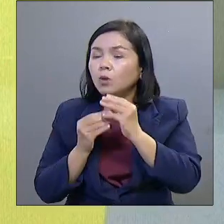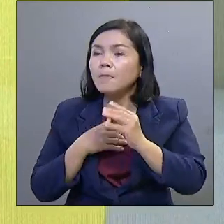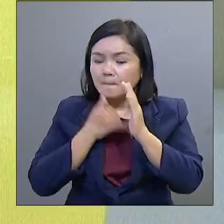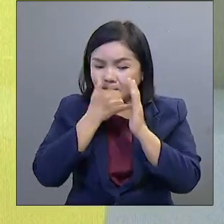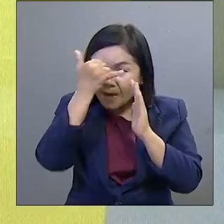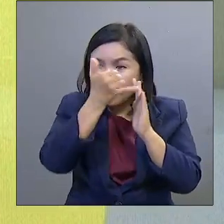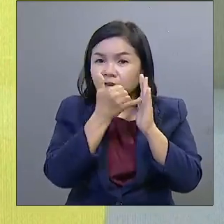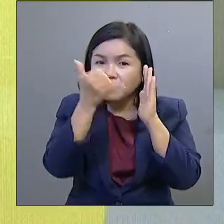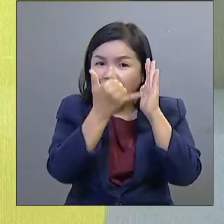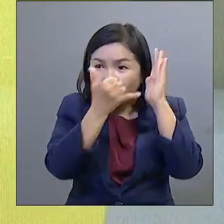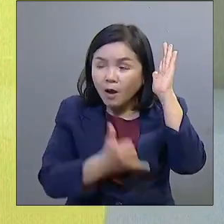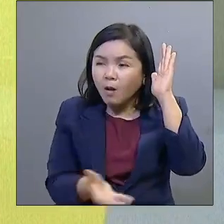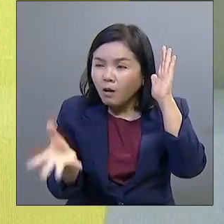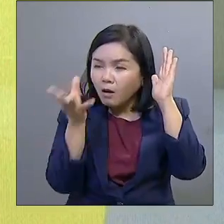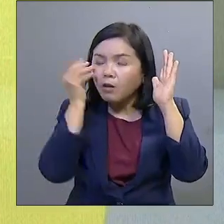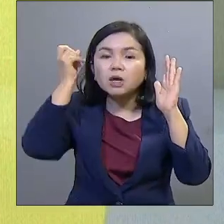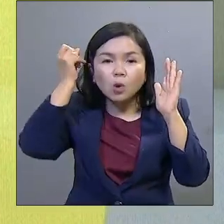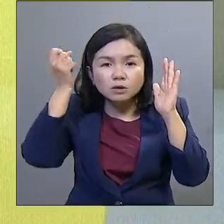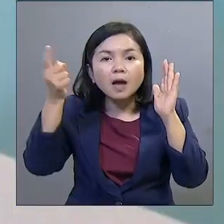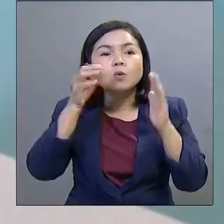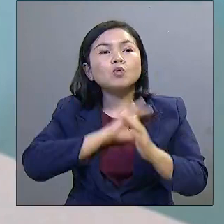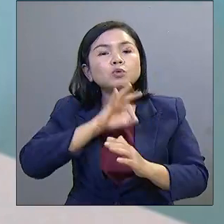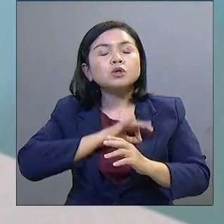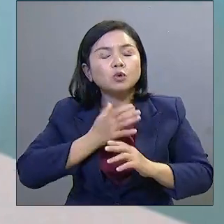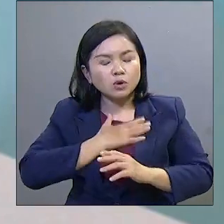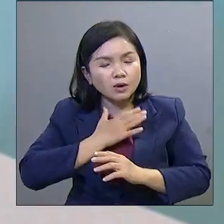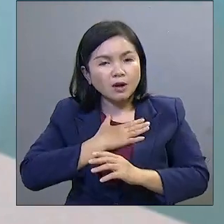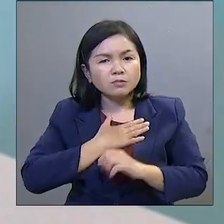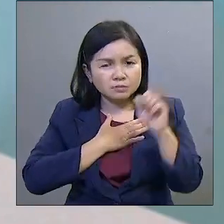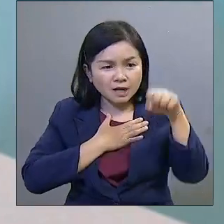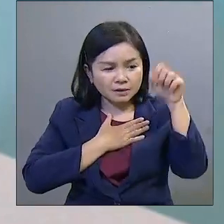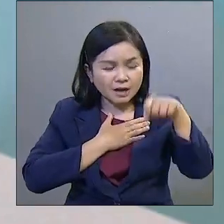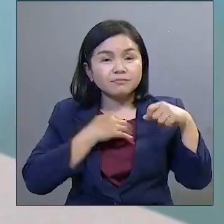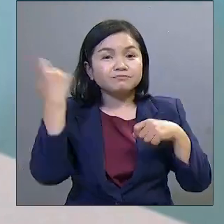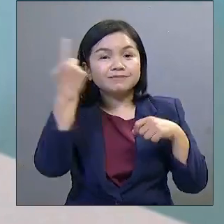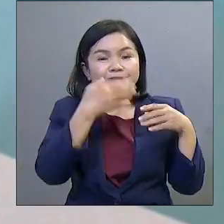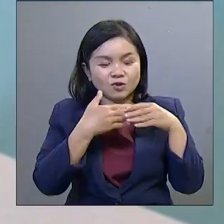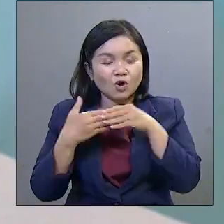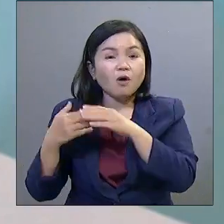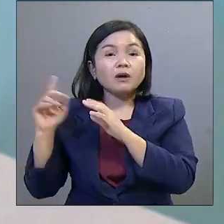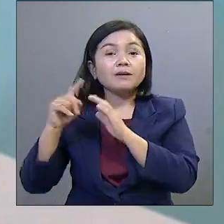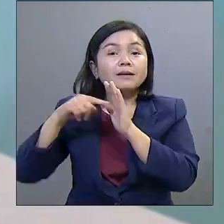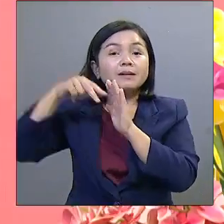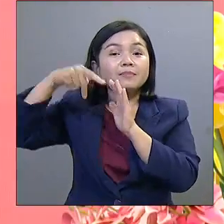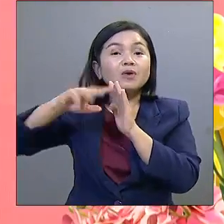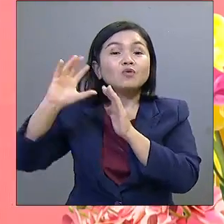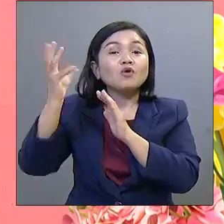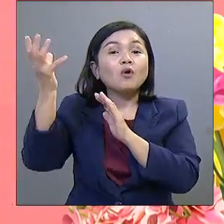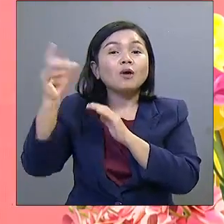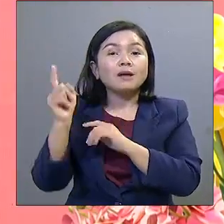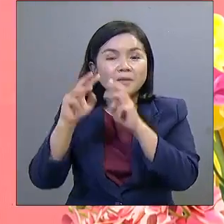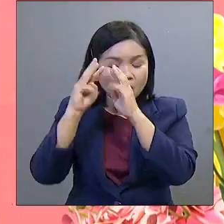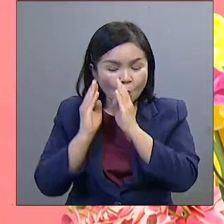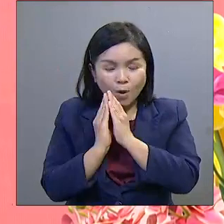สัมผัสได้คือมันถึงก้นบึ้งจิตใจจริงๆนะ ใช่ค่ะเดี๋ยวไปเที่ยวกันต่อไหมคะที่จังหวัดพิษณุโลก ไปพิษณุโลกก็เดี๋ยวพาไปวันอื่นดีก